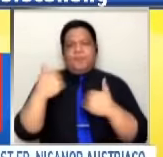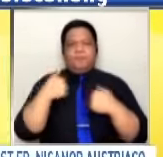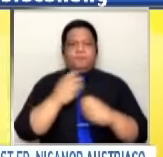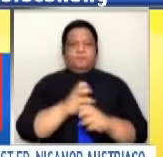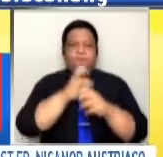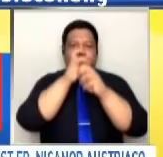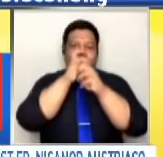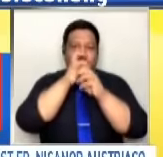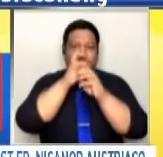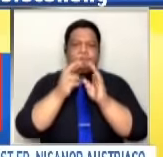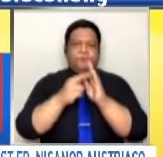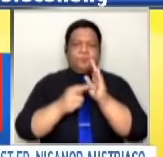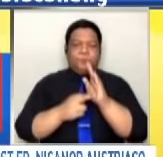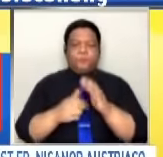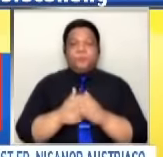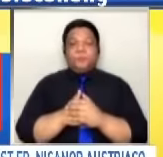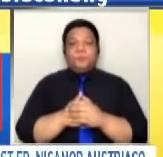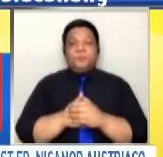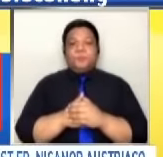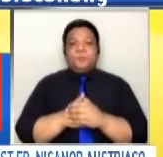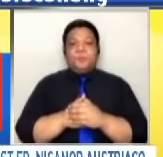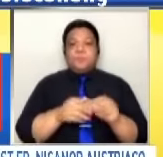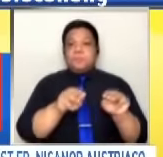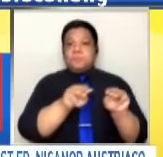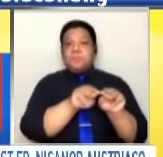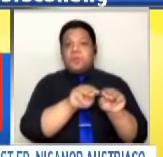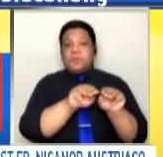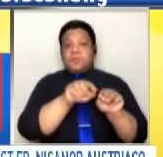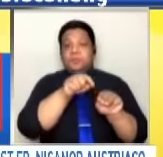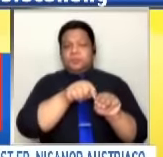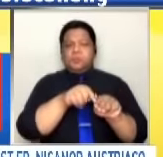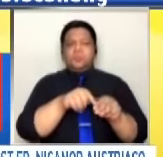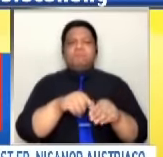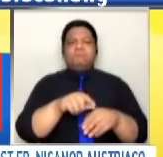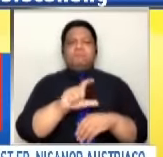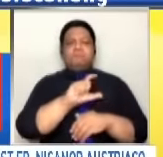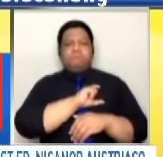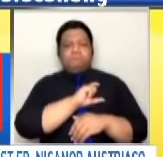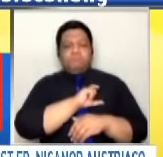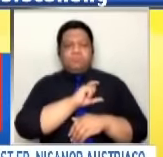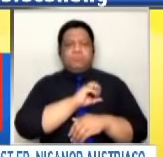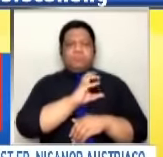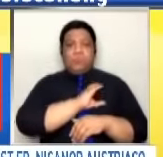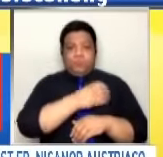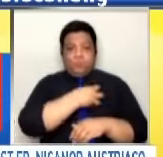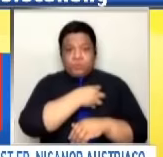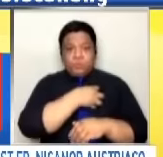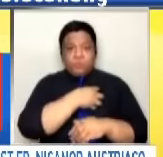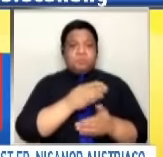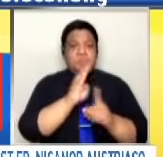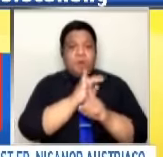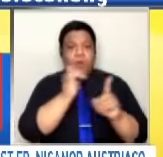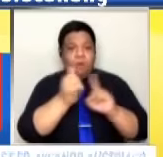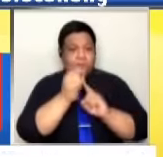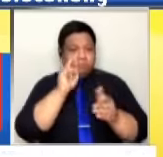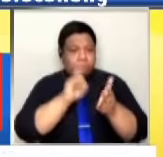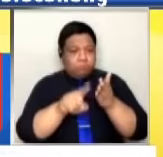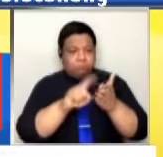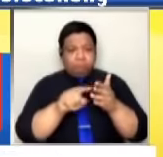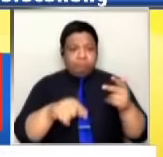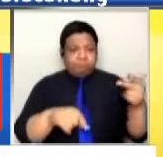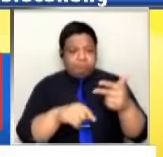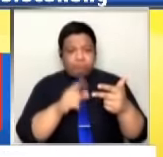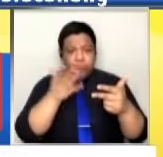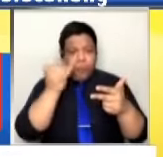Marikina at Quezon City sa riverbanks, in-inspeksyon ng pulisya at barangay force multipliers ang travel credentials ng mga dumadaan sa checkpoint. Mas